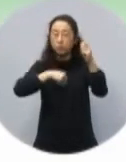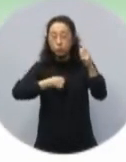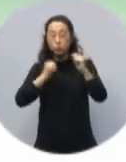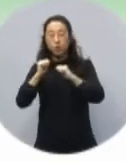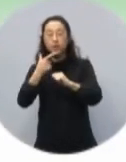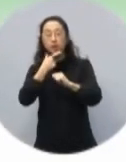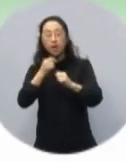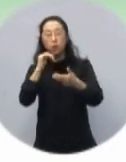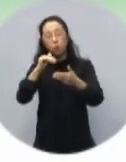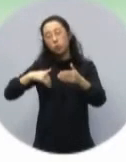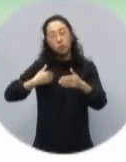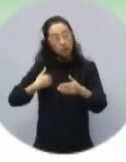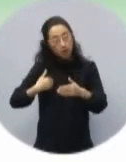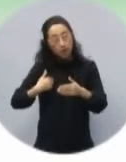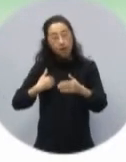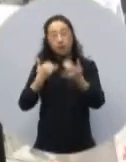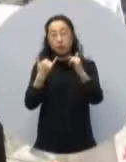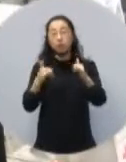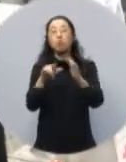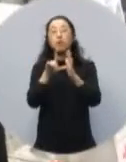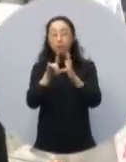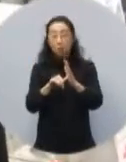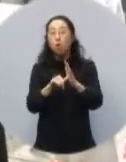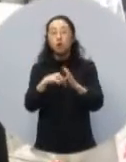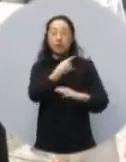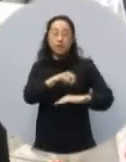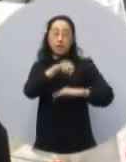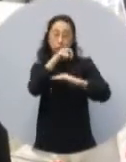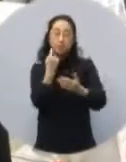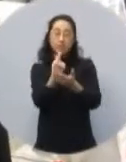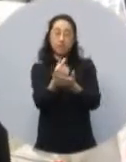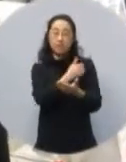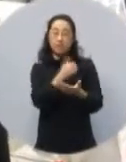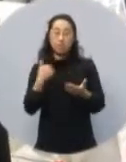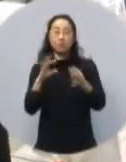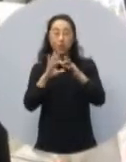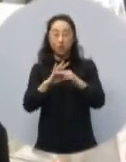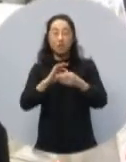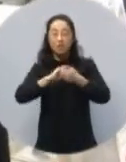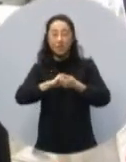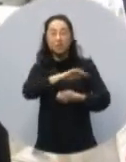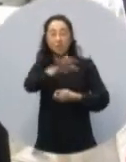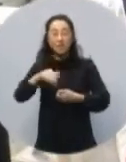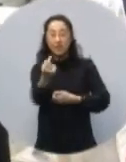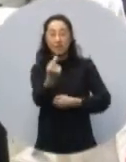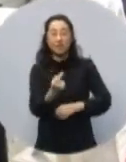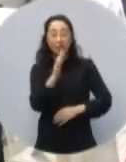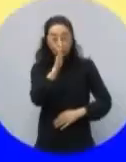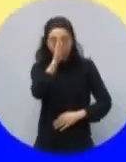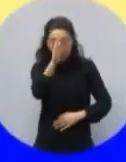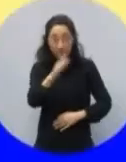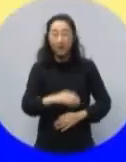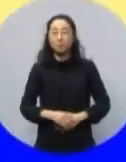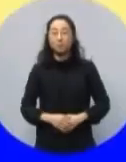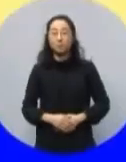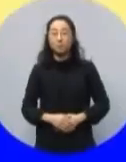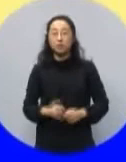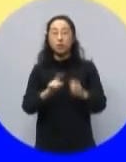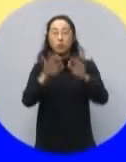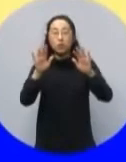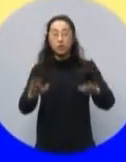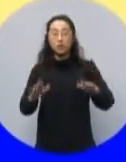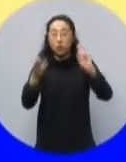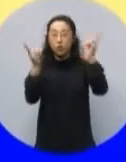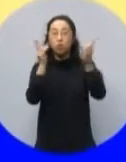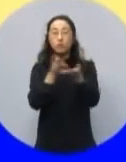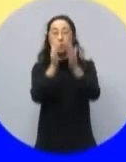りたいことがまだわからない人でも気軽に参加することができますので、ぜひ皆さん来てください。 今年の企業